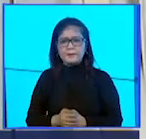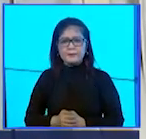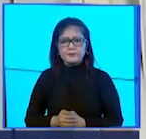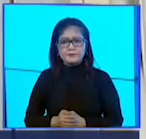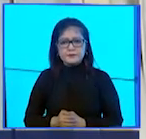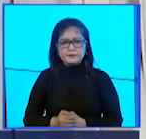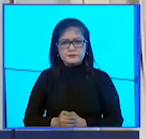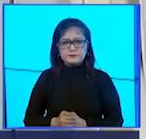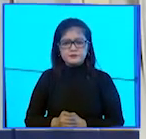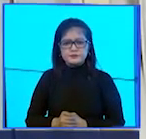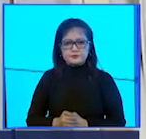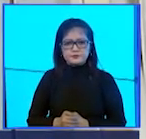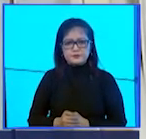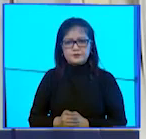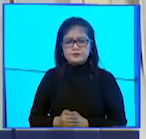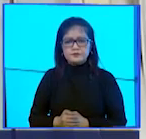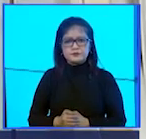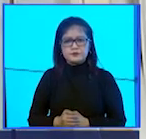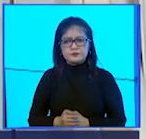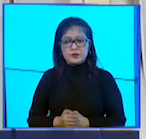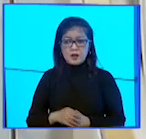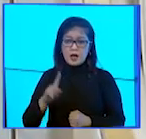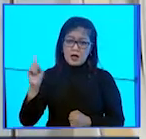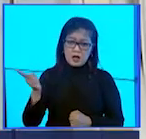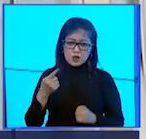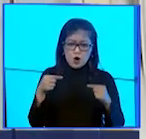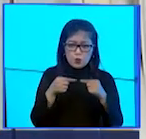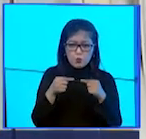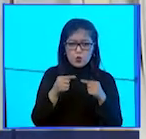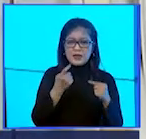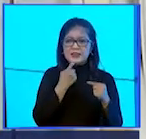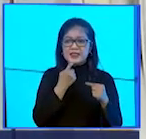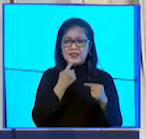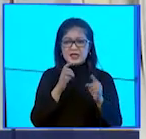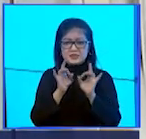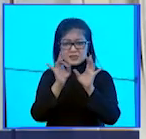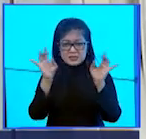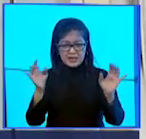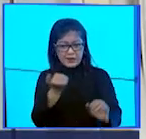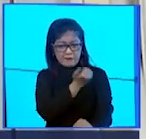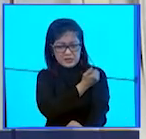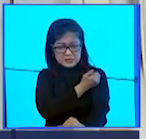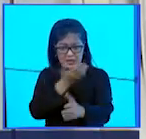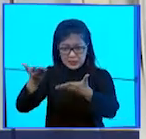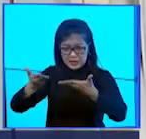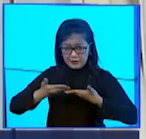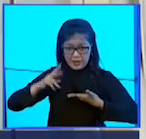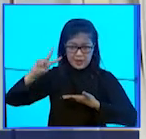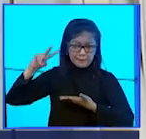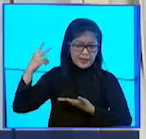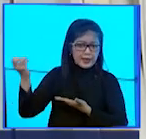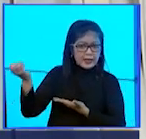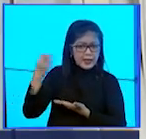Hai Yap tentunya Ini kan ada kaitannya dengan jenis vaksin yang kita terima kita kemarin mendapatkan kabar gembira bahwa anak 12